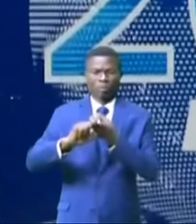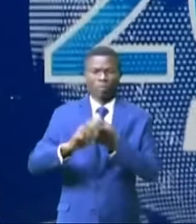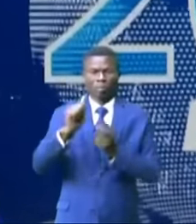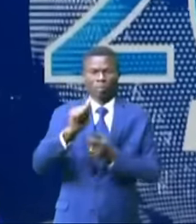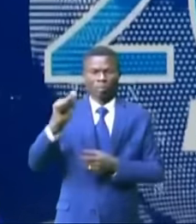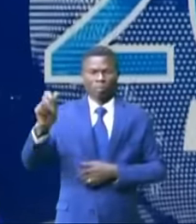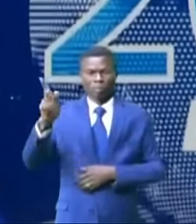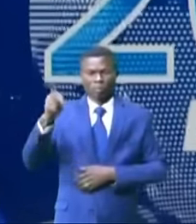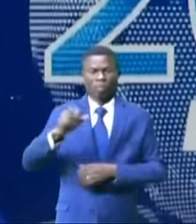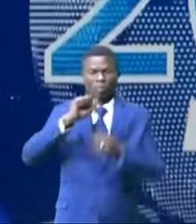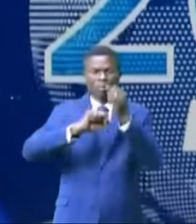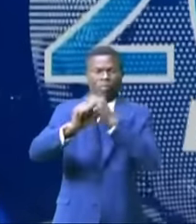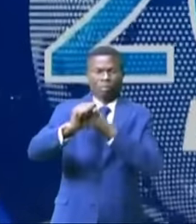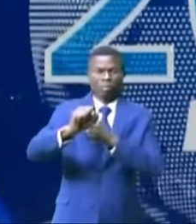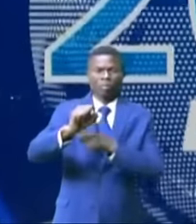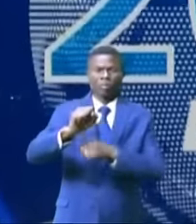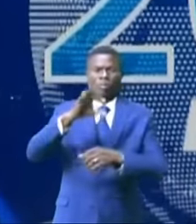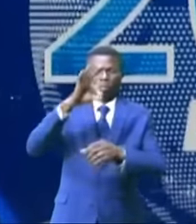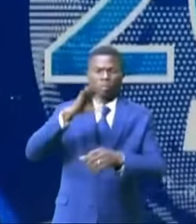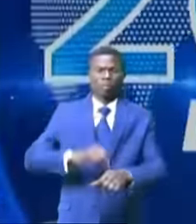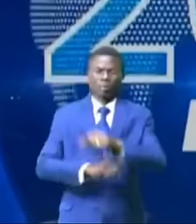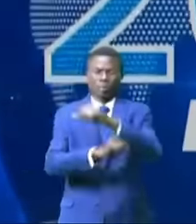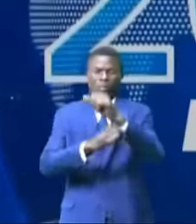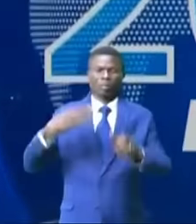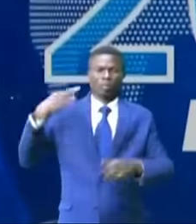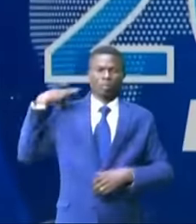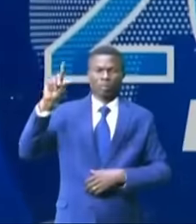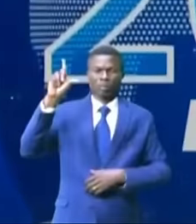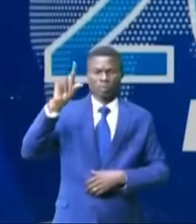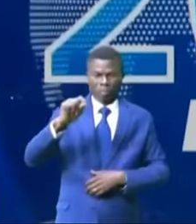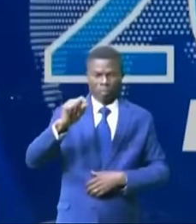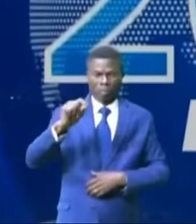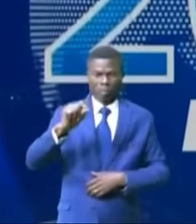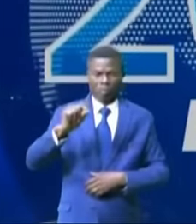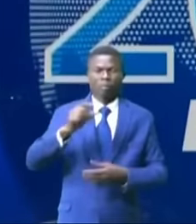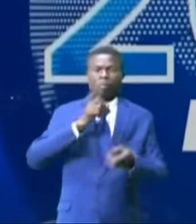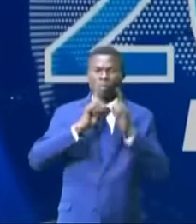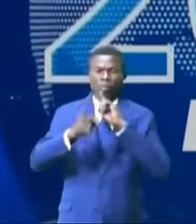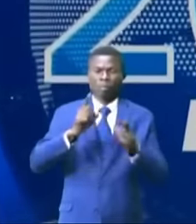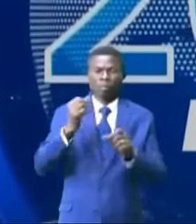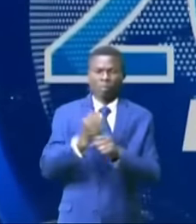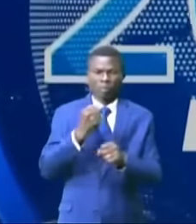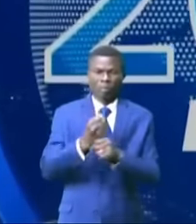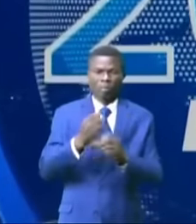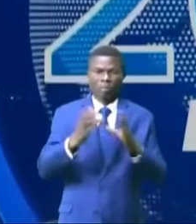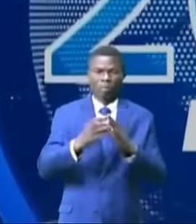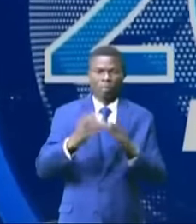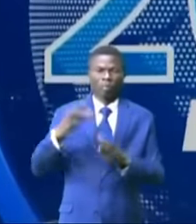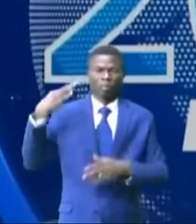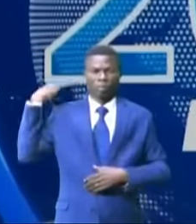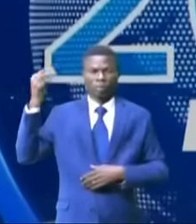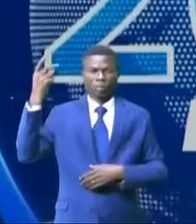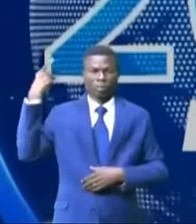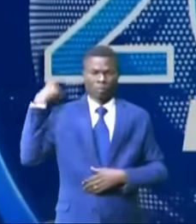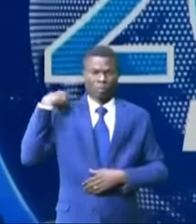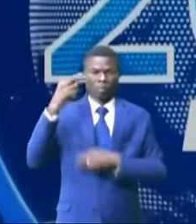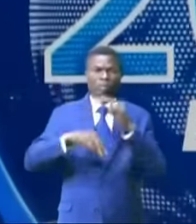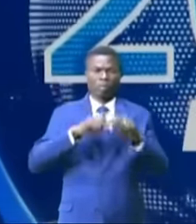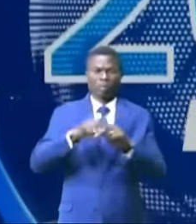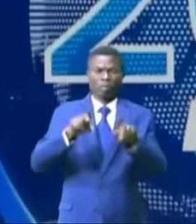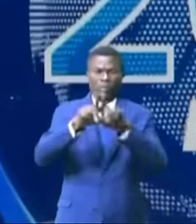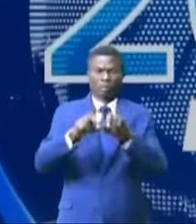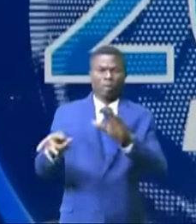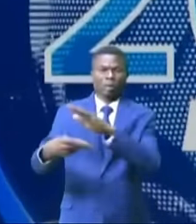alliés accompagne le candidat numéro 20. Son haut représentant Tony Kankou a eu une séance de travail avec les candidats députés nationaux